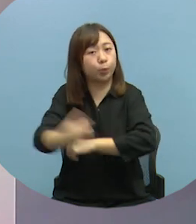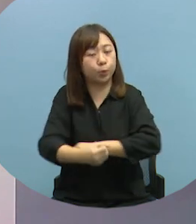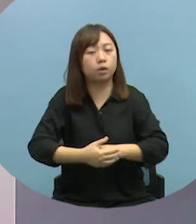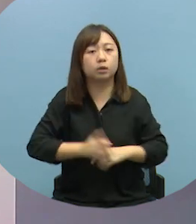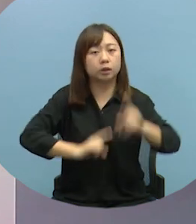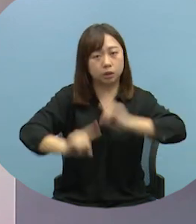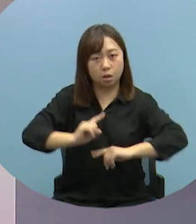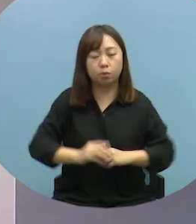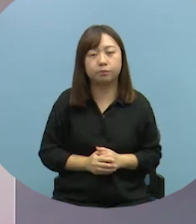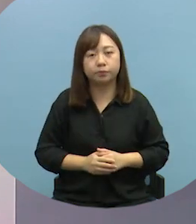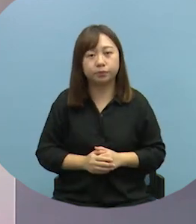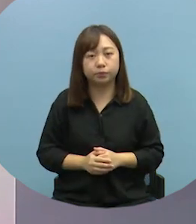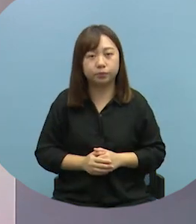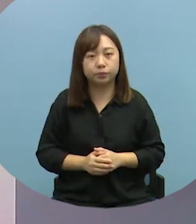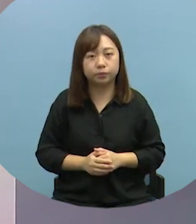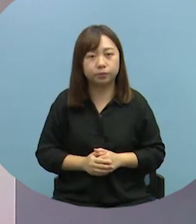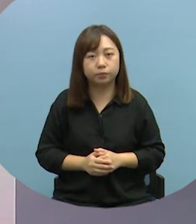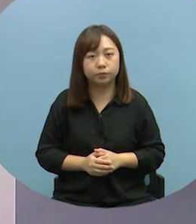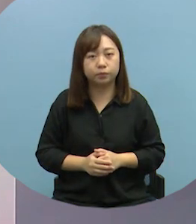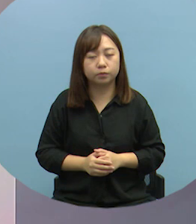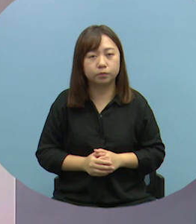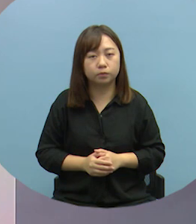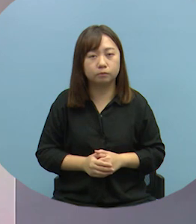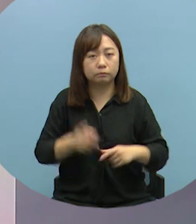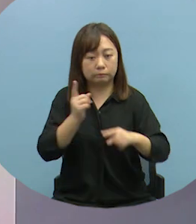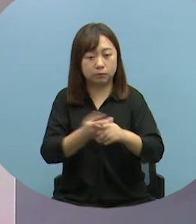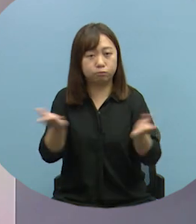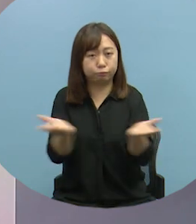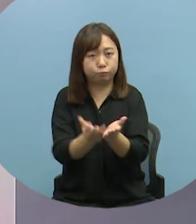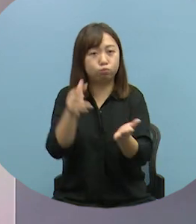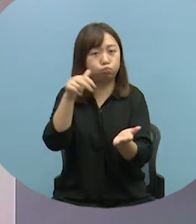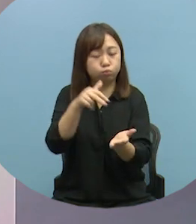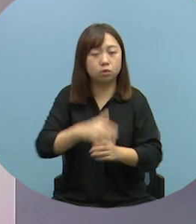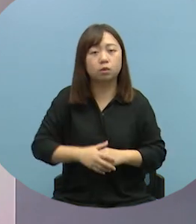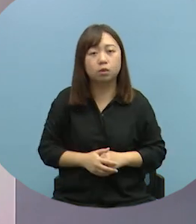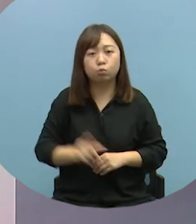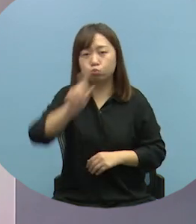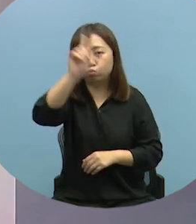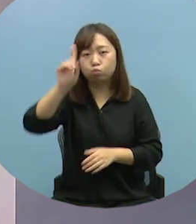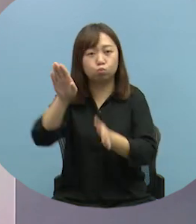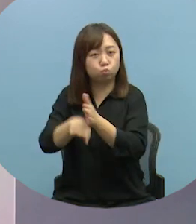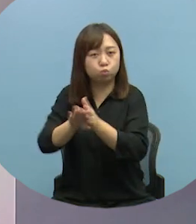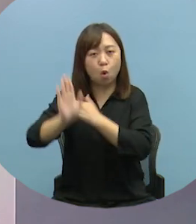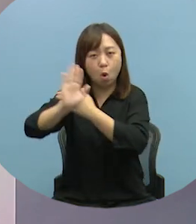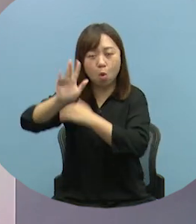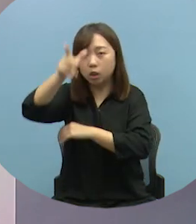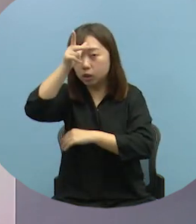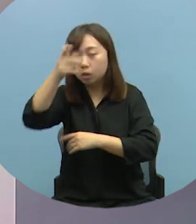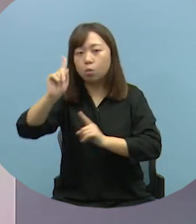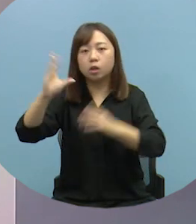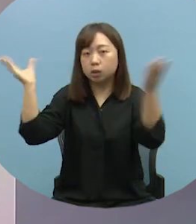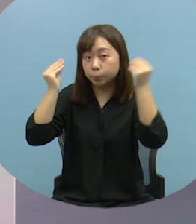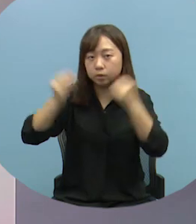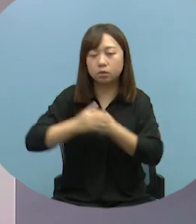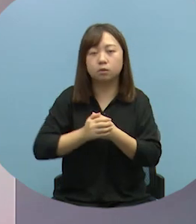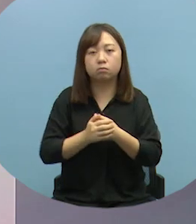和自由。儘管事實擺在眼前，別有用心的外國政客和媒體仍